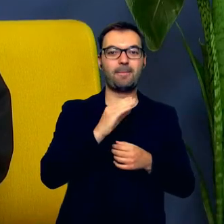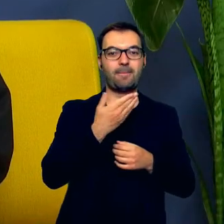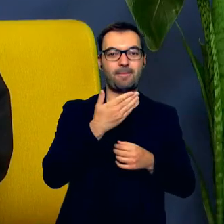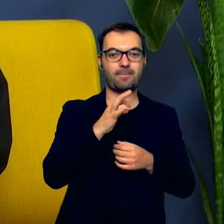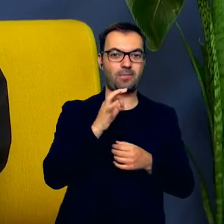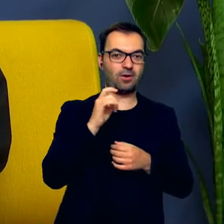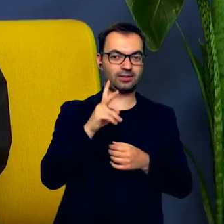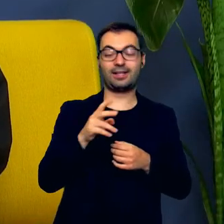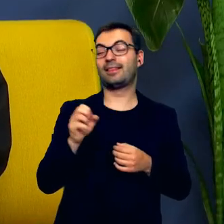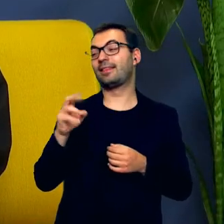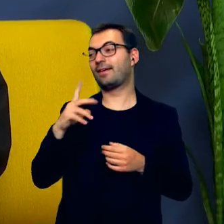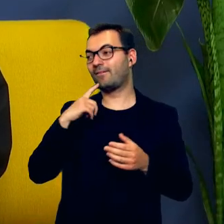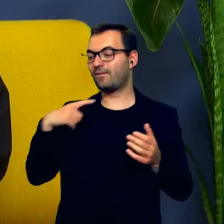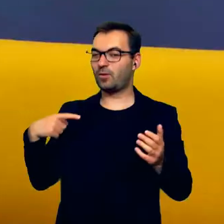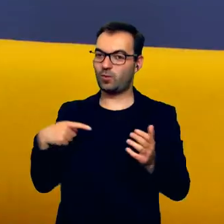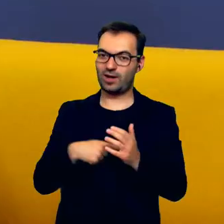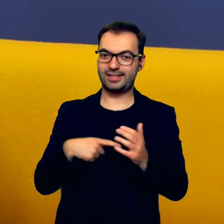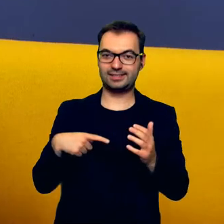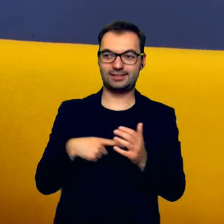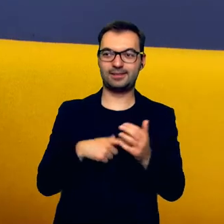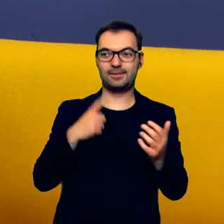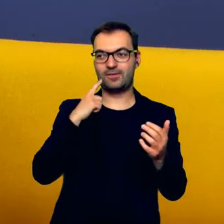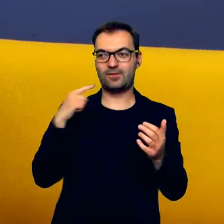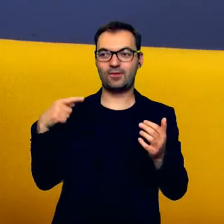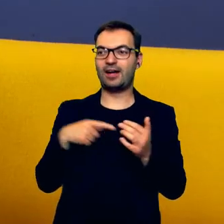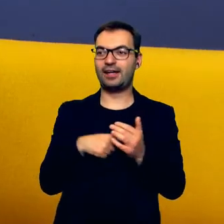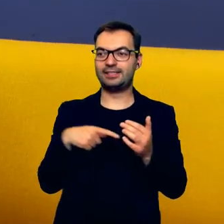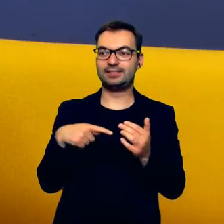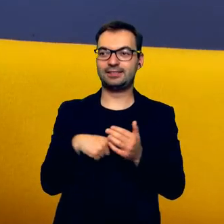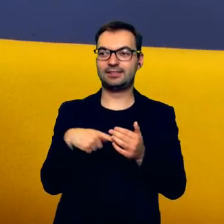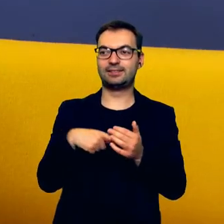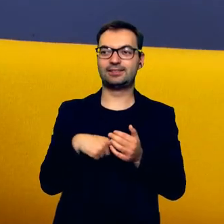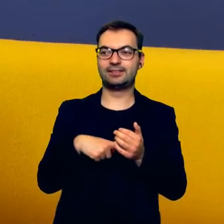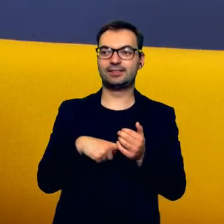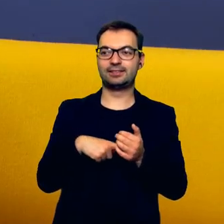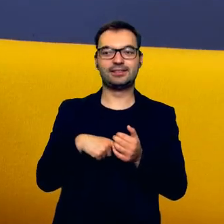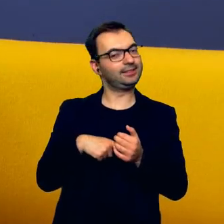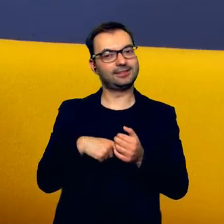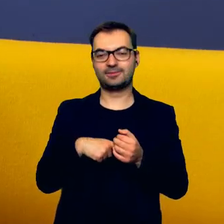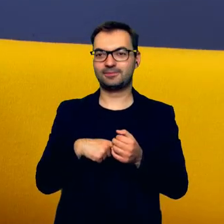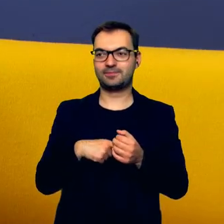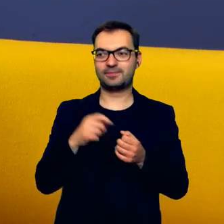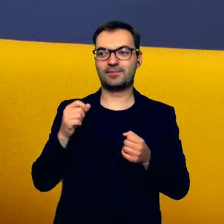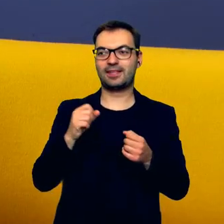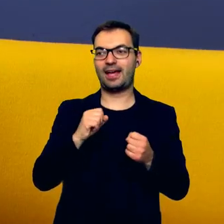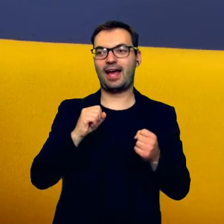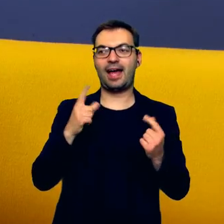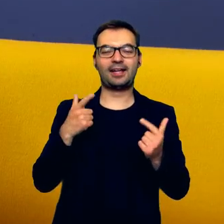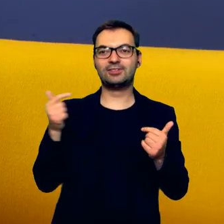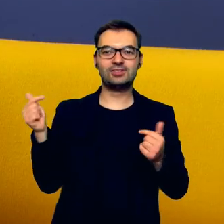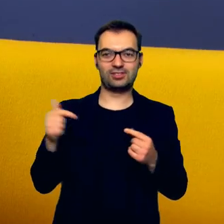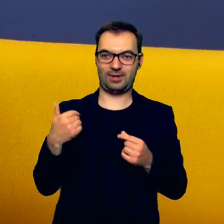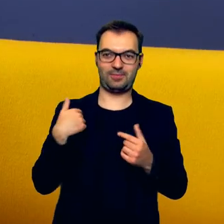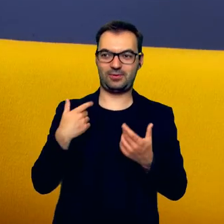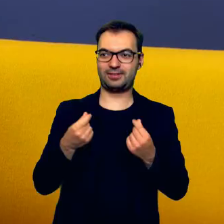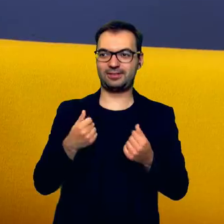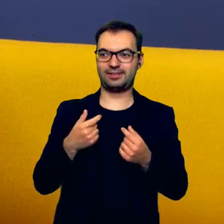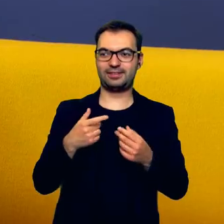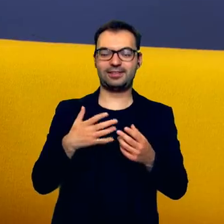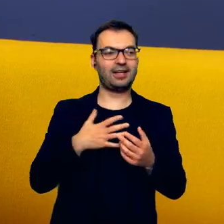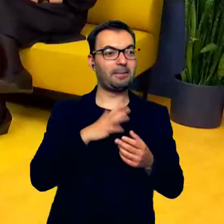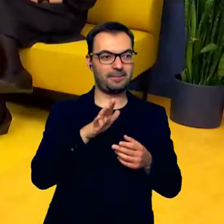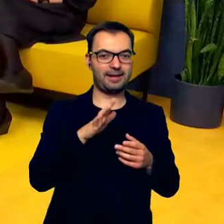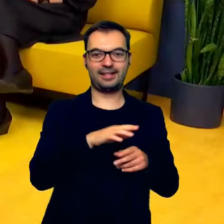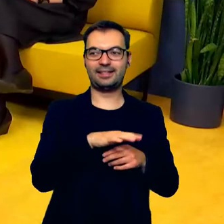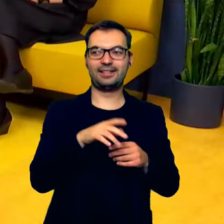Mockiem? No właśnie, no właśnie. To jest, aż prosiło się, aż... No takich czułem...